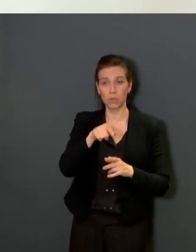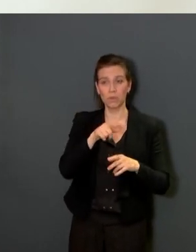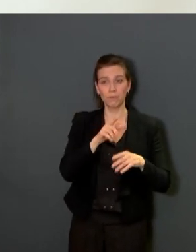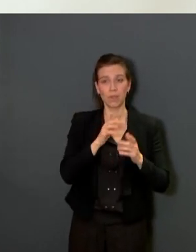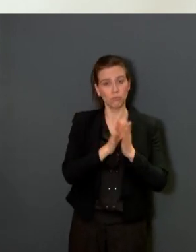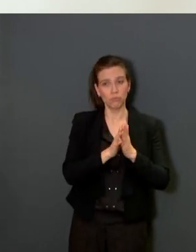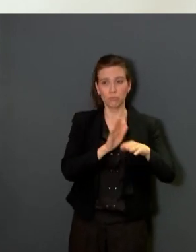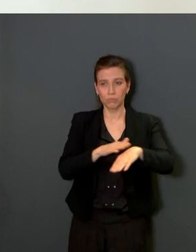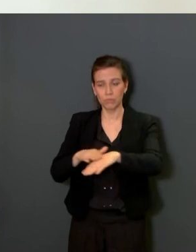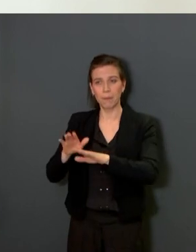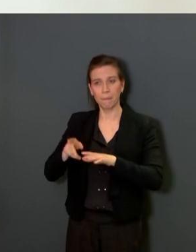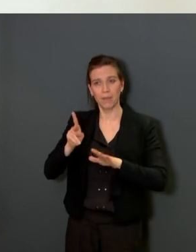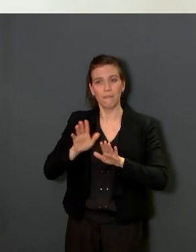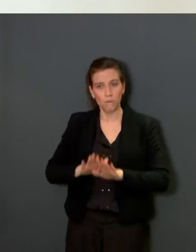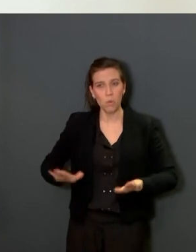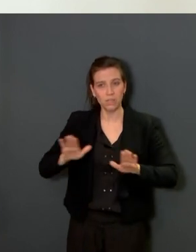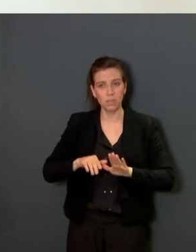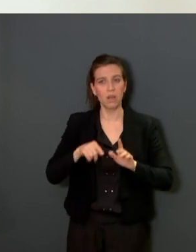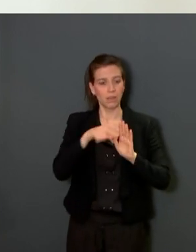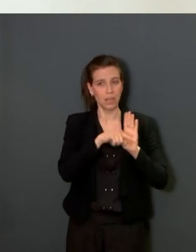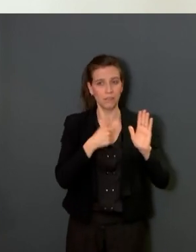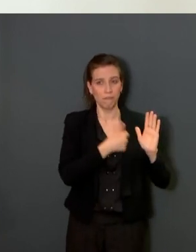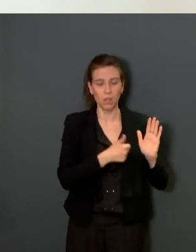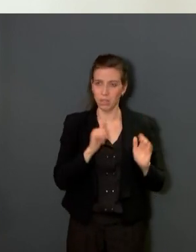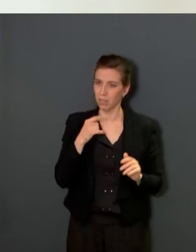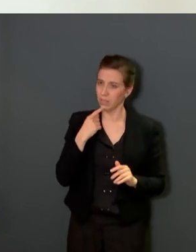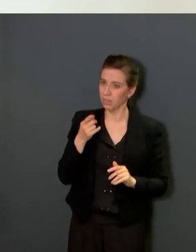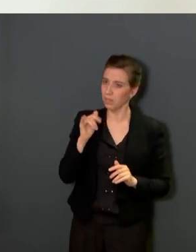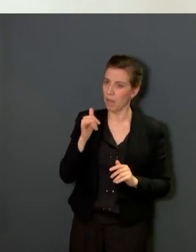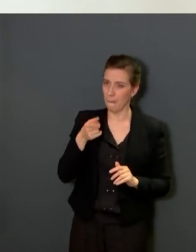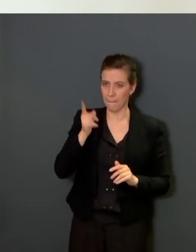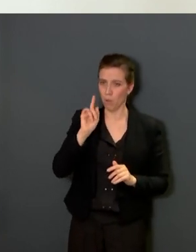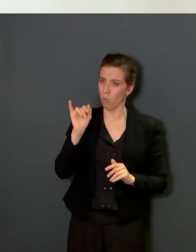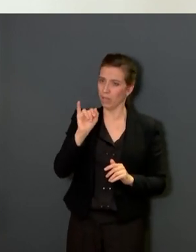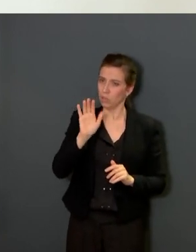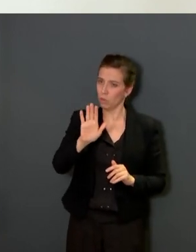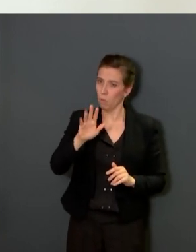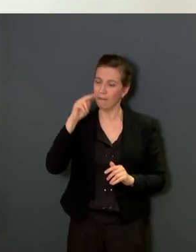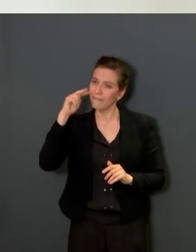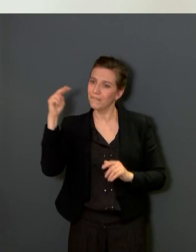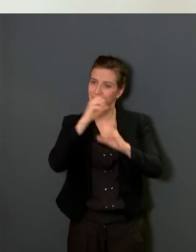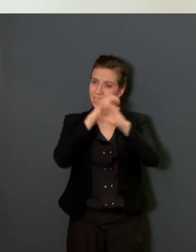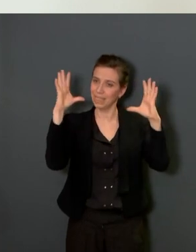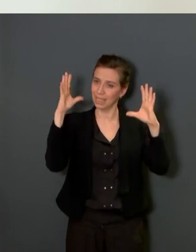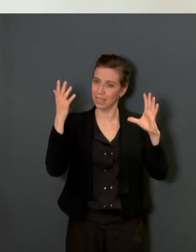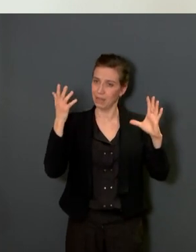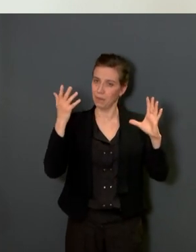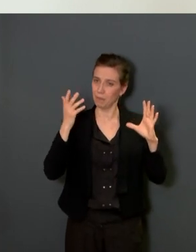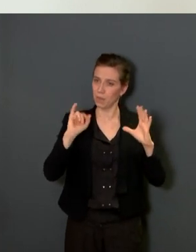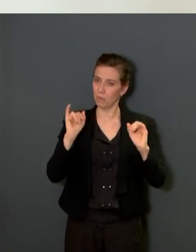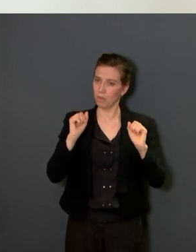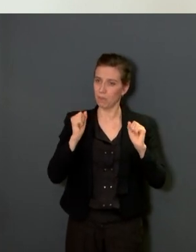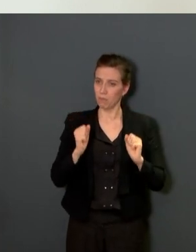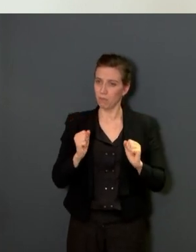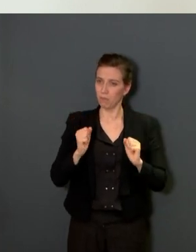regels. Hoe kijkt u daarnaar, naar de manier waarop jullie beslissingen moeten nemen, maar wel van buitenaf die druk zo enorm